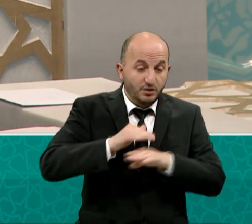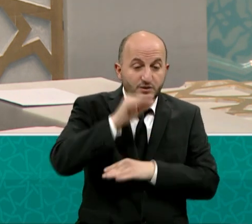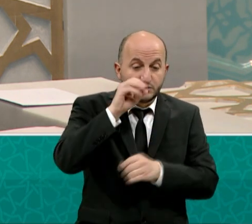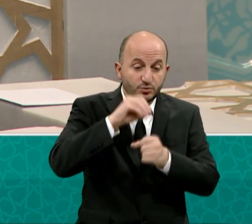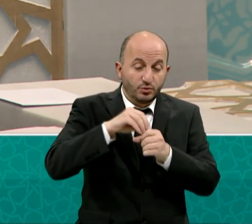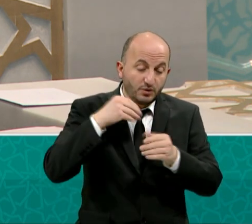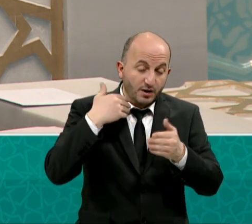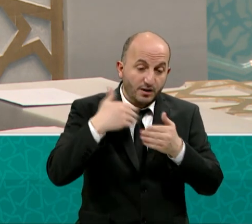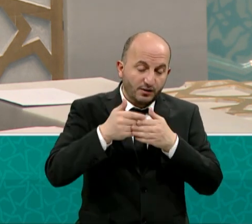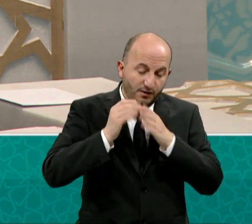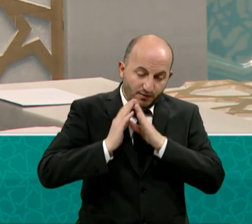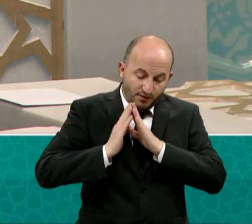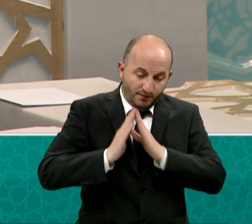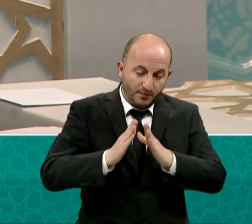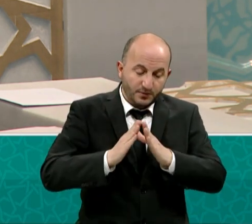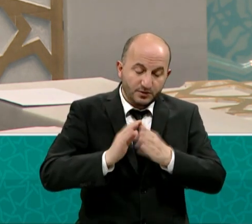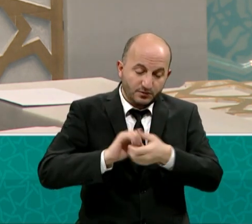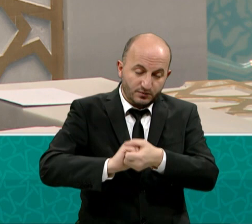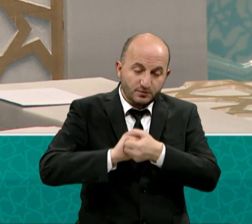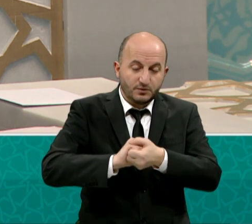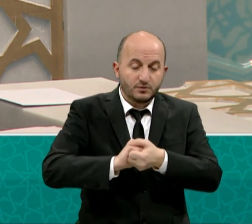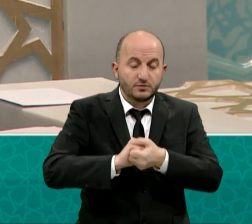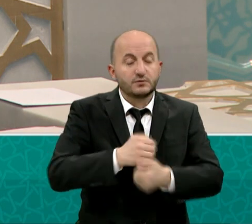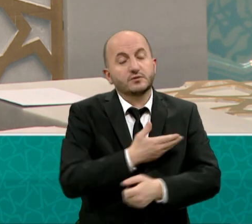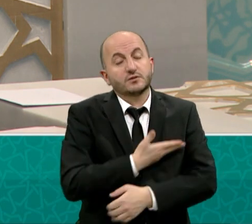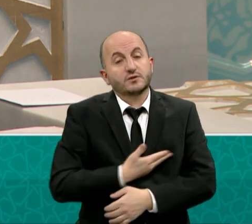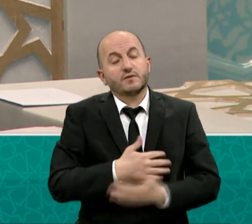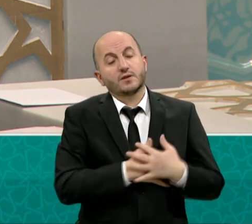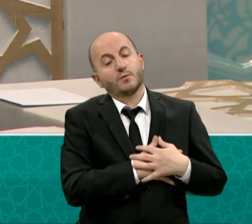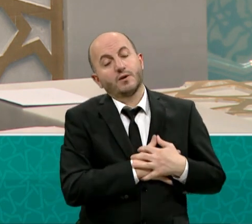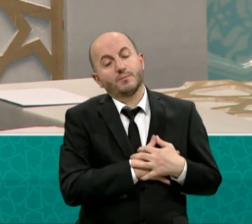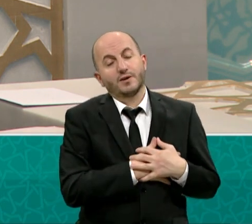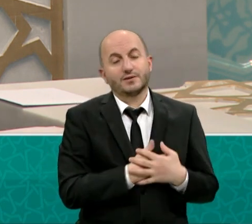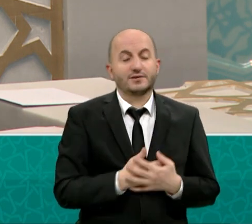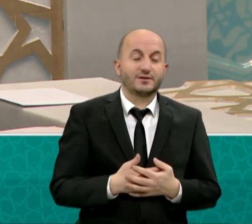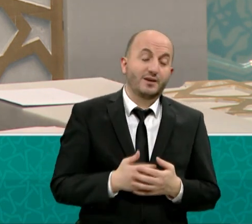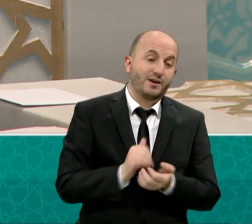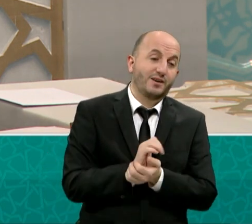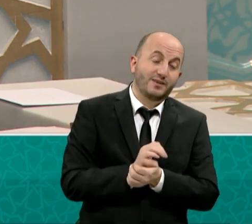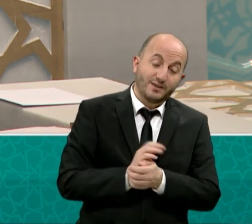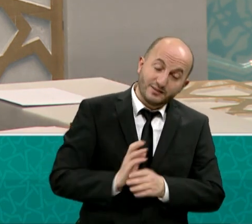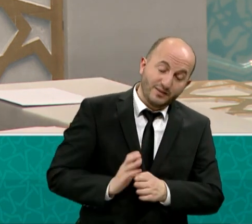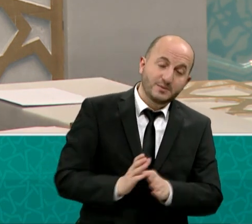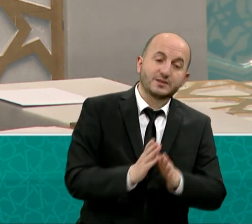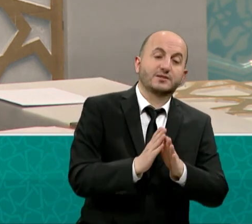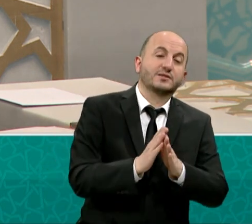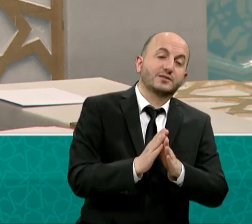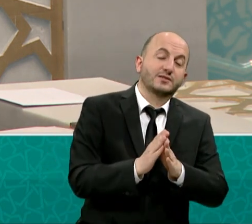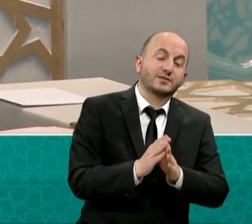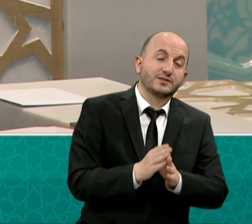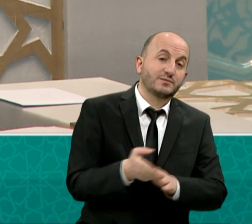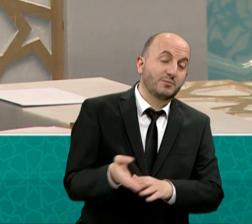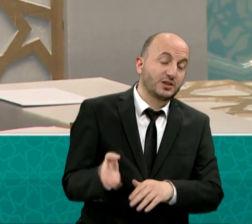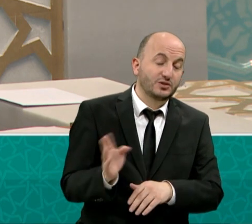kadar sürdürecek, sadakat gösterecek, sevgi, muhabbet üzerine aile yuvasını devam ettirecek. Daha